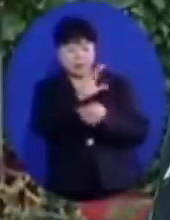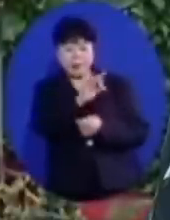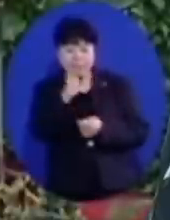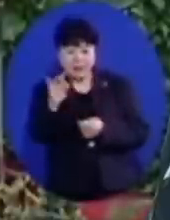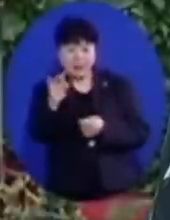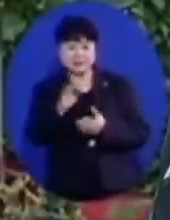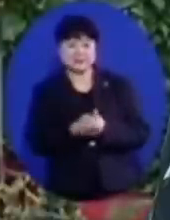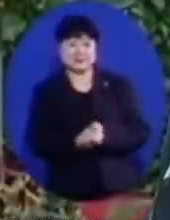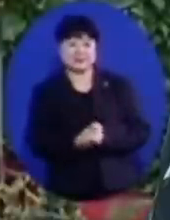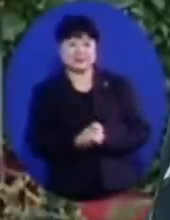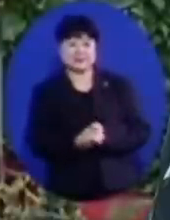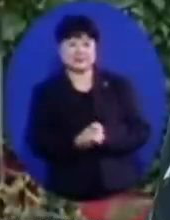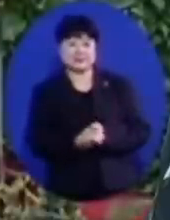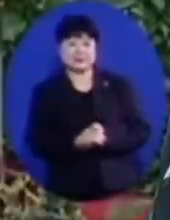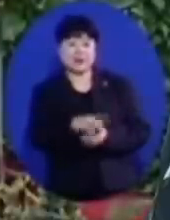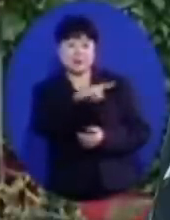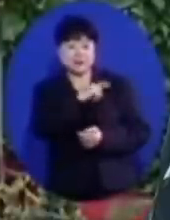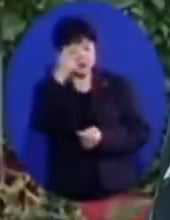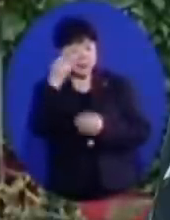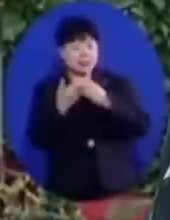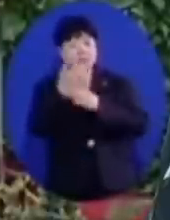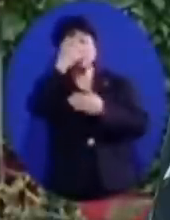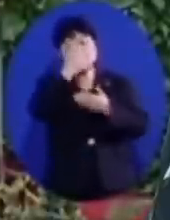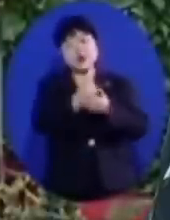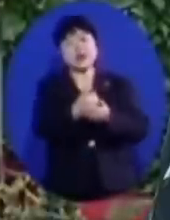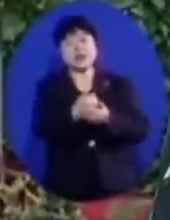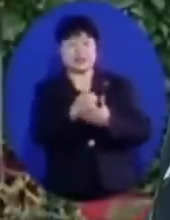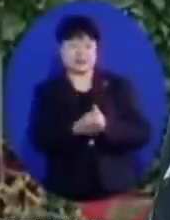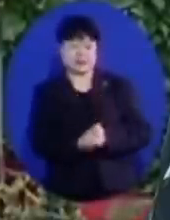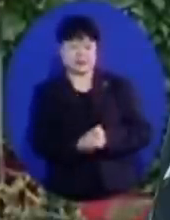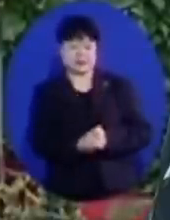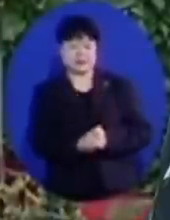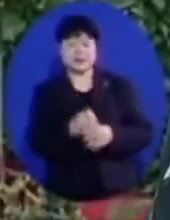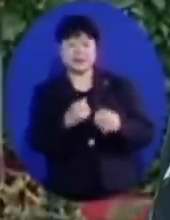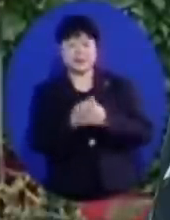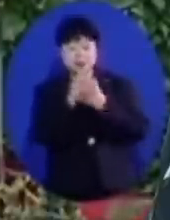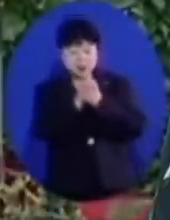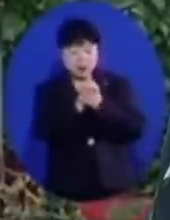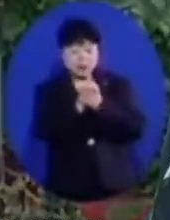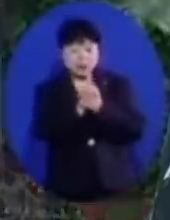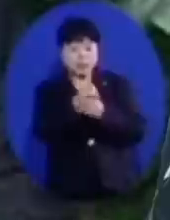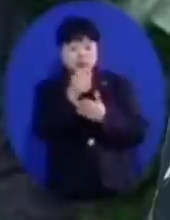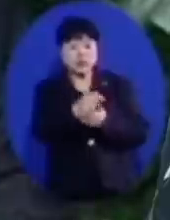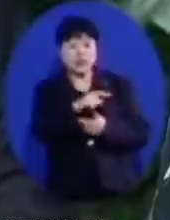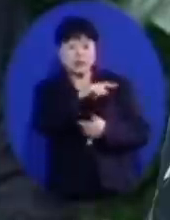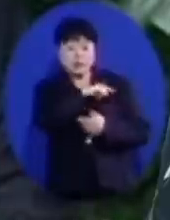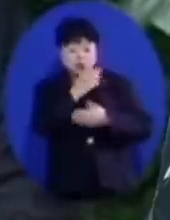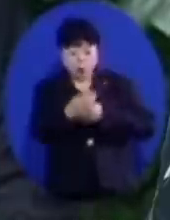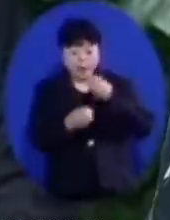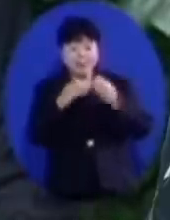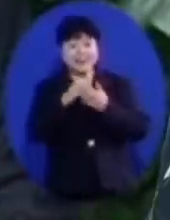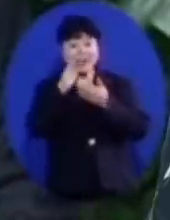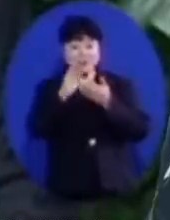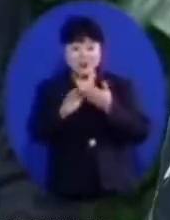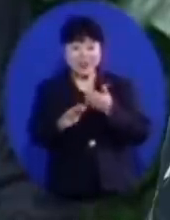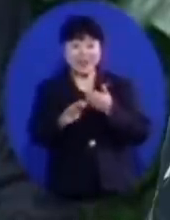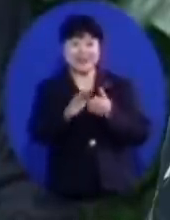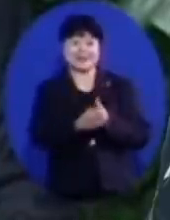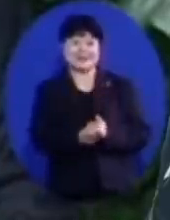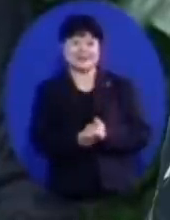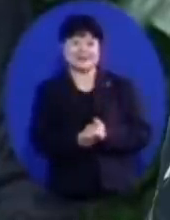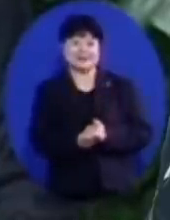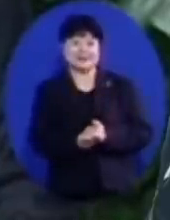제일 먼저 떠오르는 것이 죄입니다 그러므로 기도드릴 때 주의부터 먼저 회개하고 난 다음에